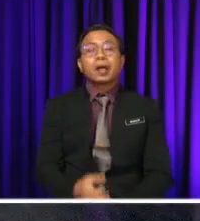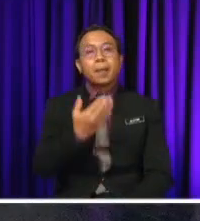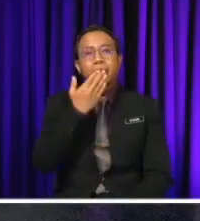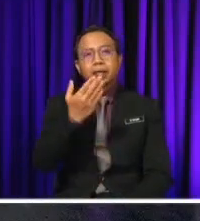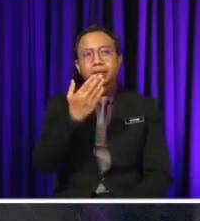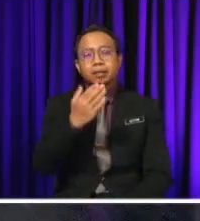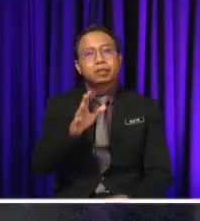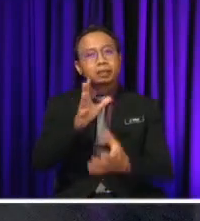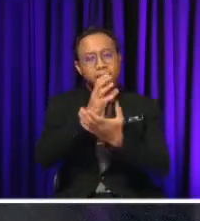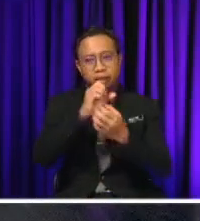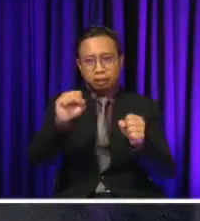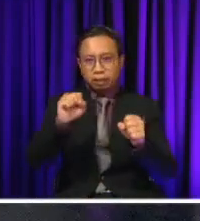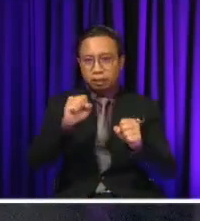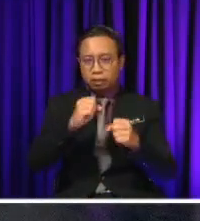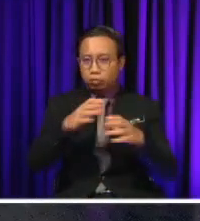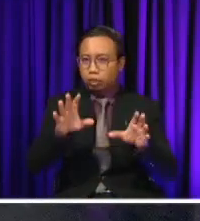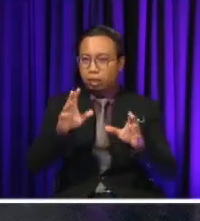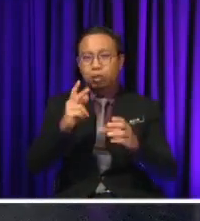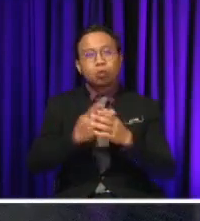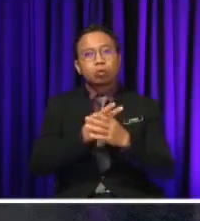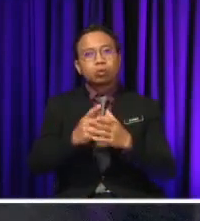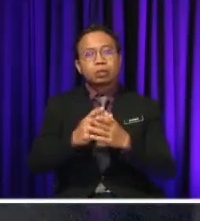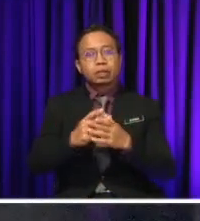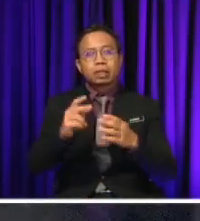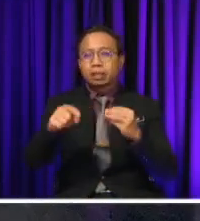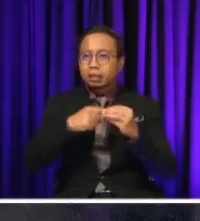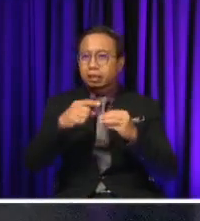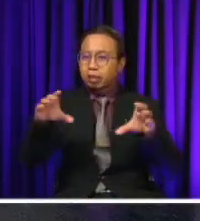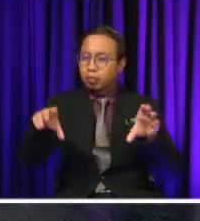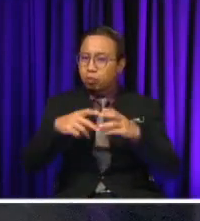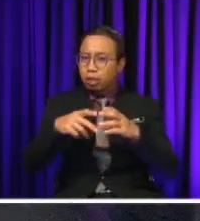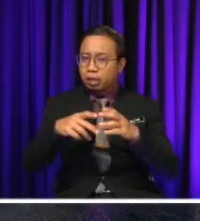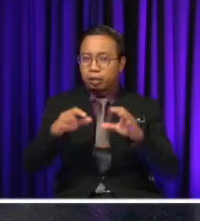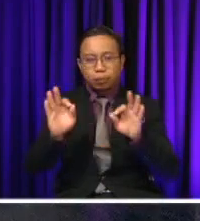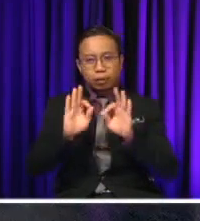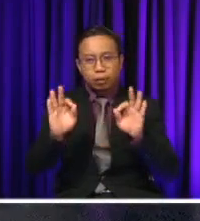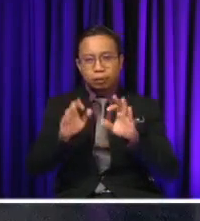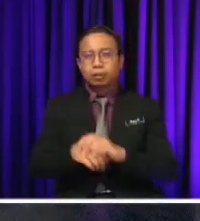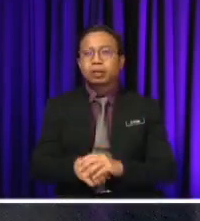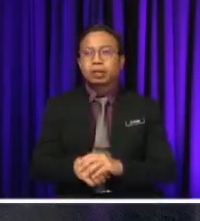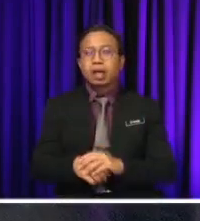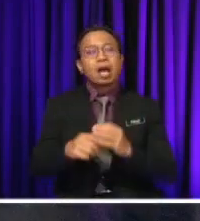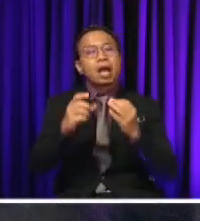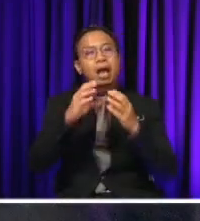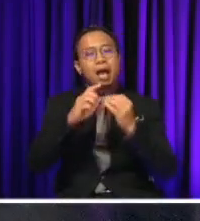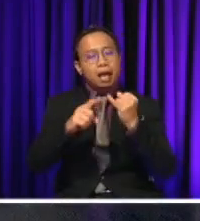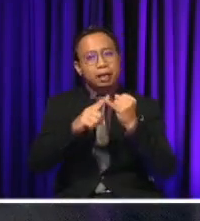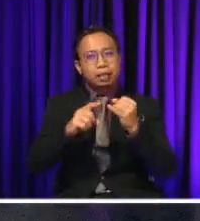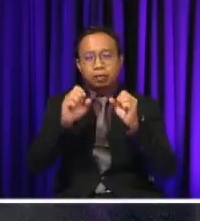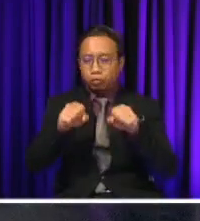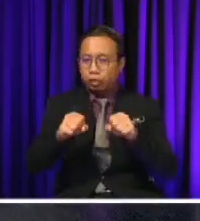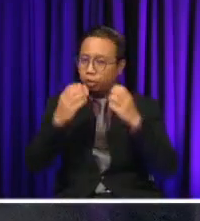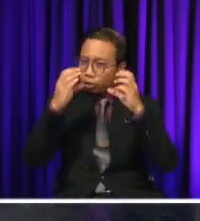selesai sudah tentang pembuatan perabot pada hari ini dan sebagai pengairannya cukup memberikan sedikit